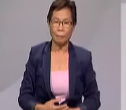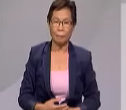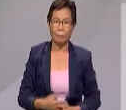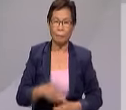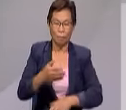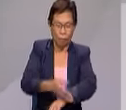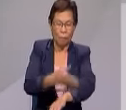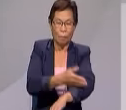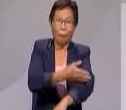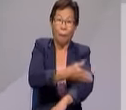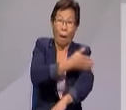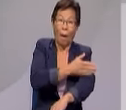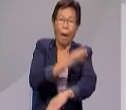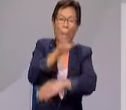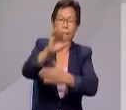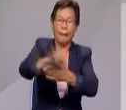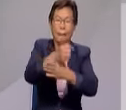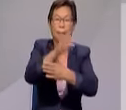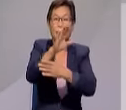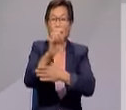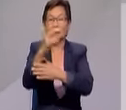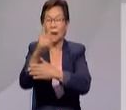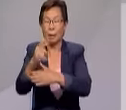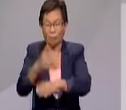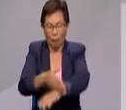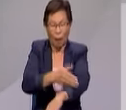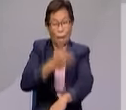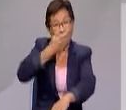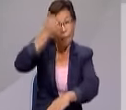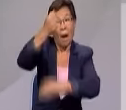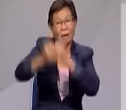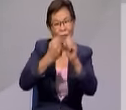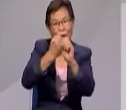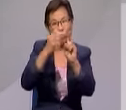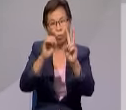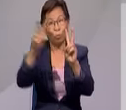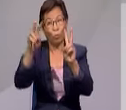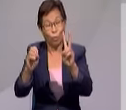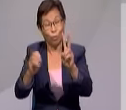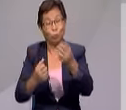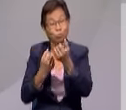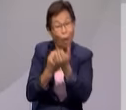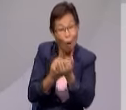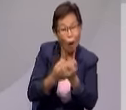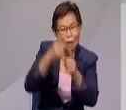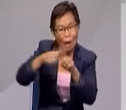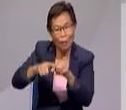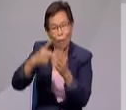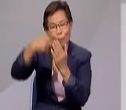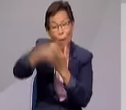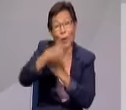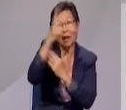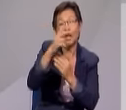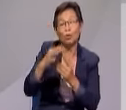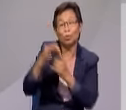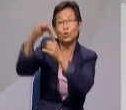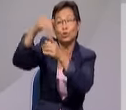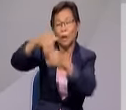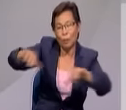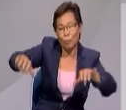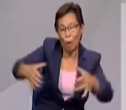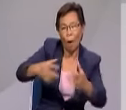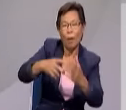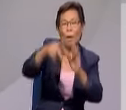Prestasi bursa saham dijangka mencatat prestasi lebih baik tahun ini. Ia disokong pelbagai inisiatif kerajaan khususnya dalam